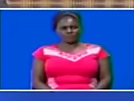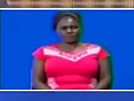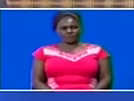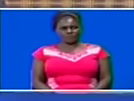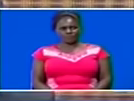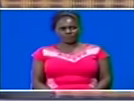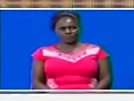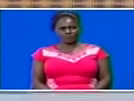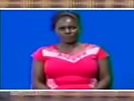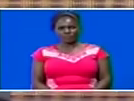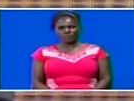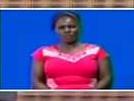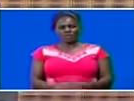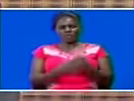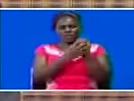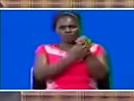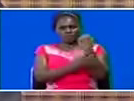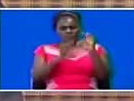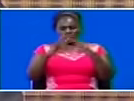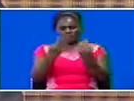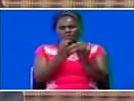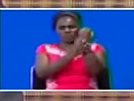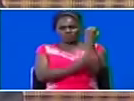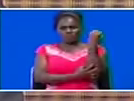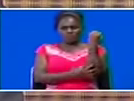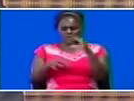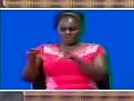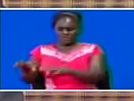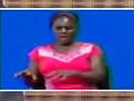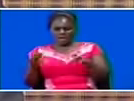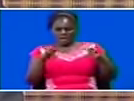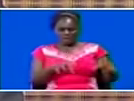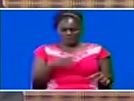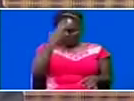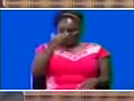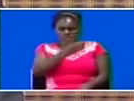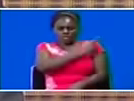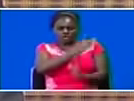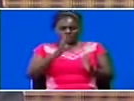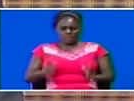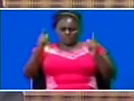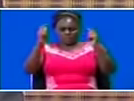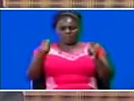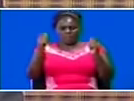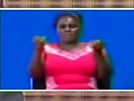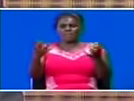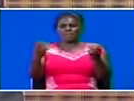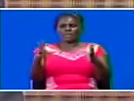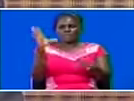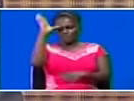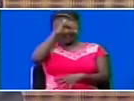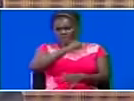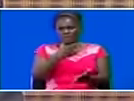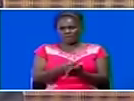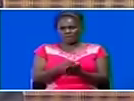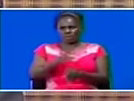Familia nyingi maskini humu nchini zinazidi kudhoofika kutokana na mgomo wa madaktari ambao unaoendelea, idadi kuu zikikosa fedha